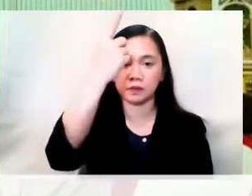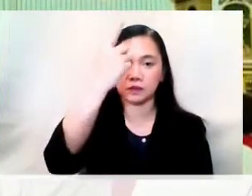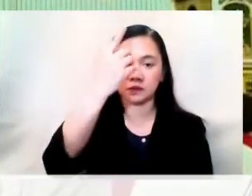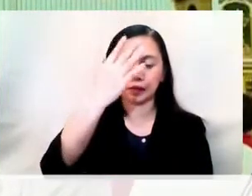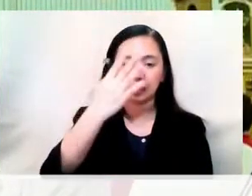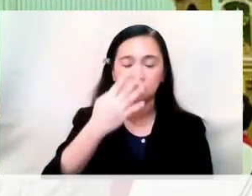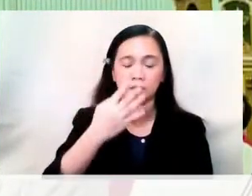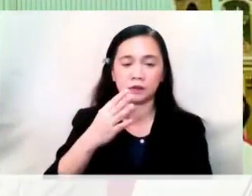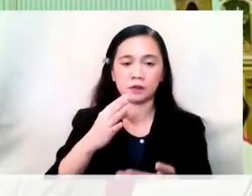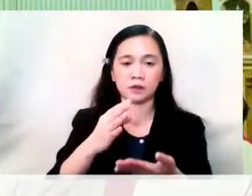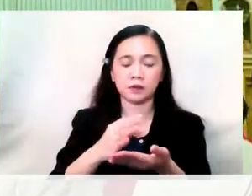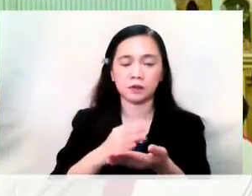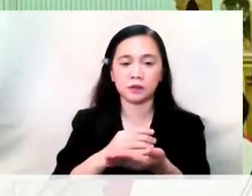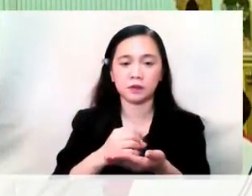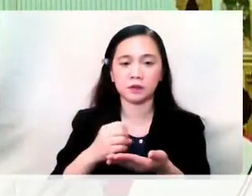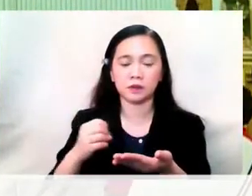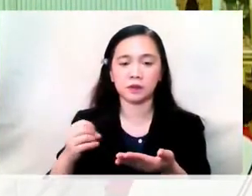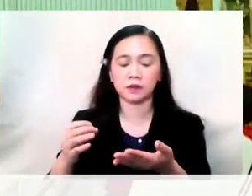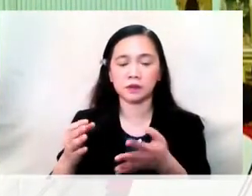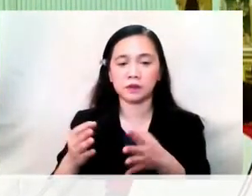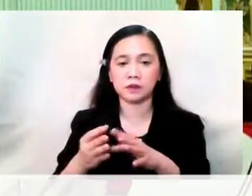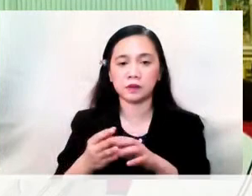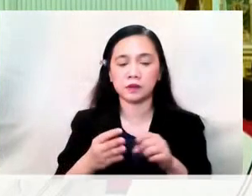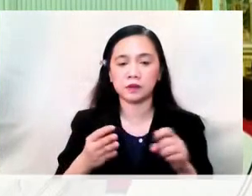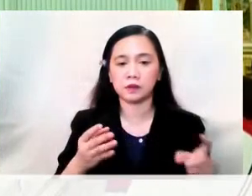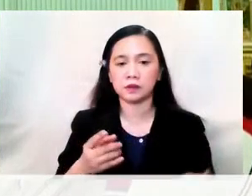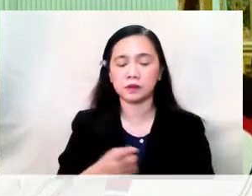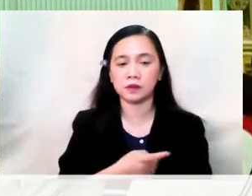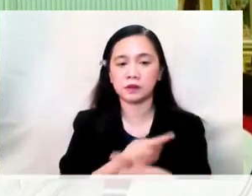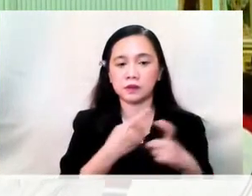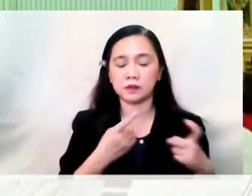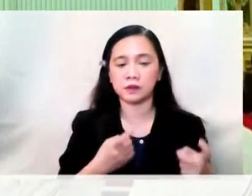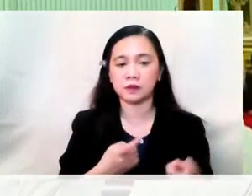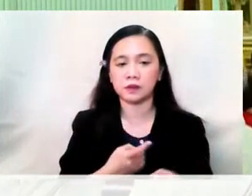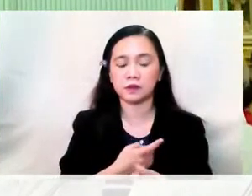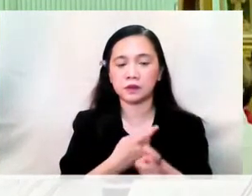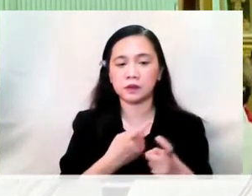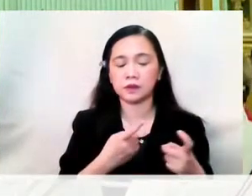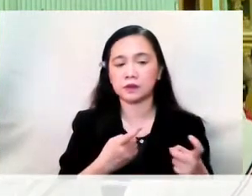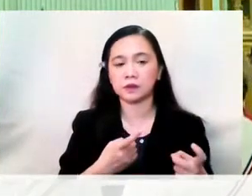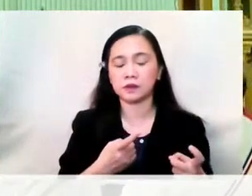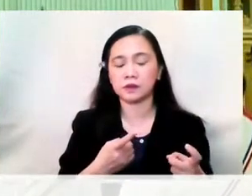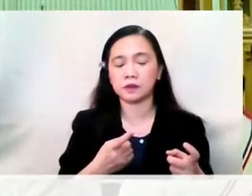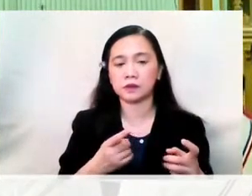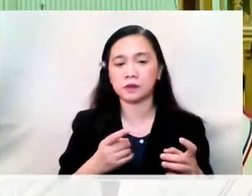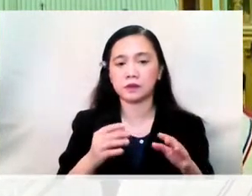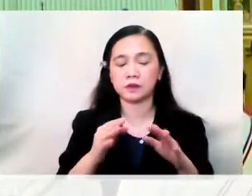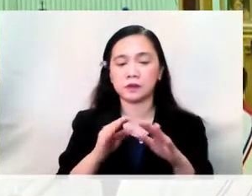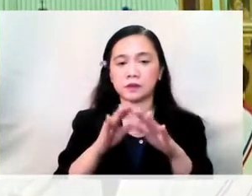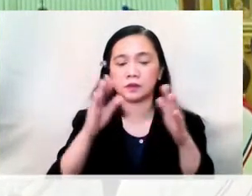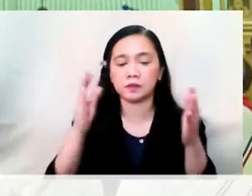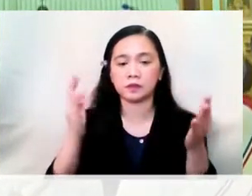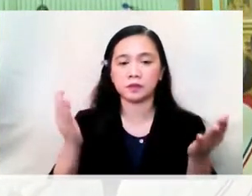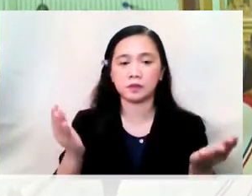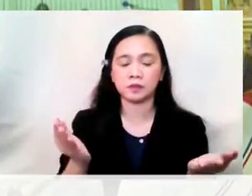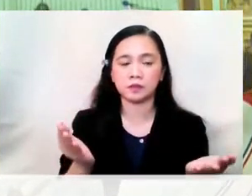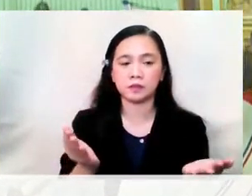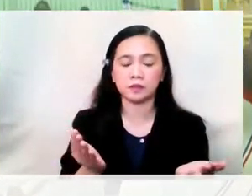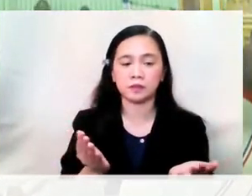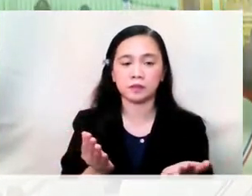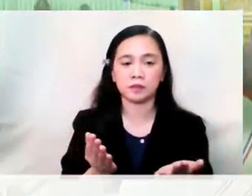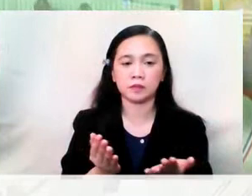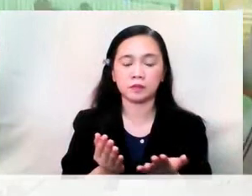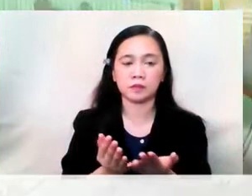Agnus Dei Christolis, peccata mundi, dona